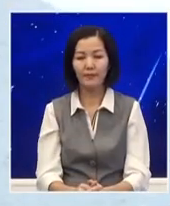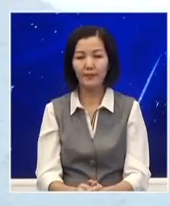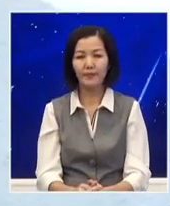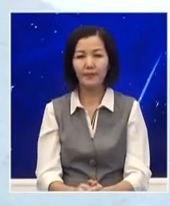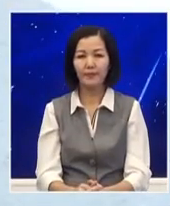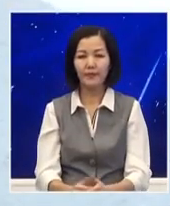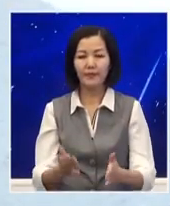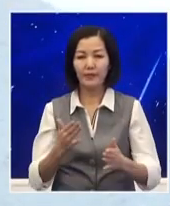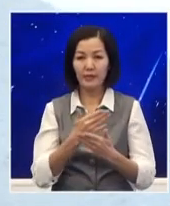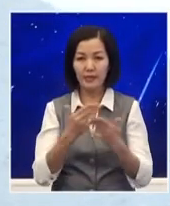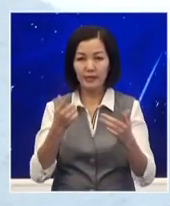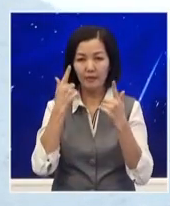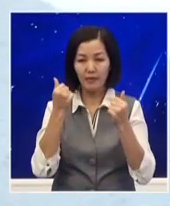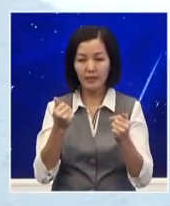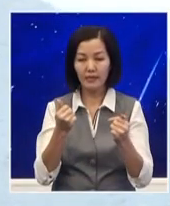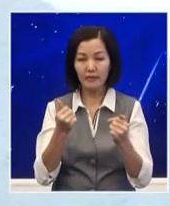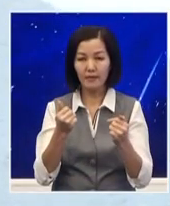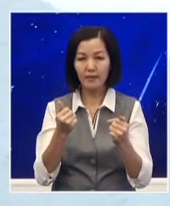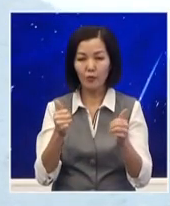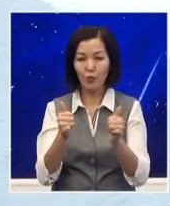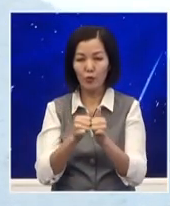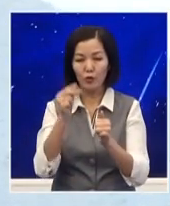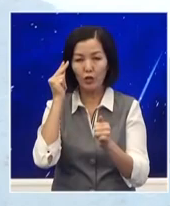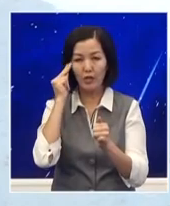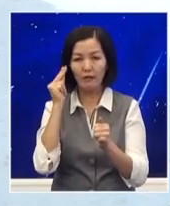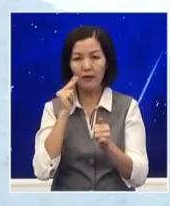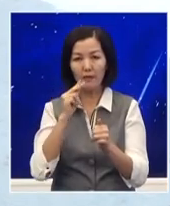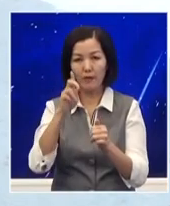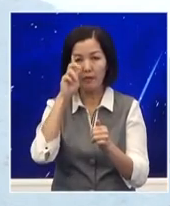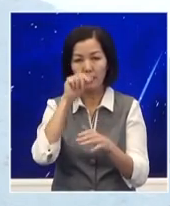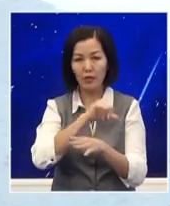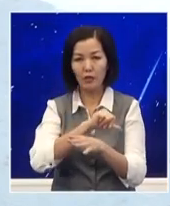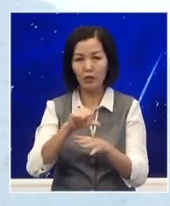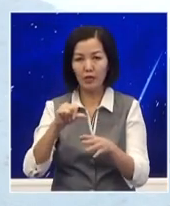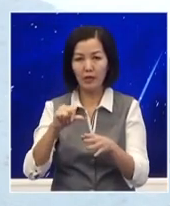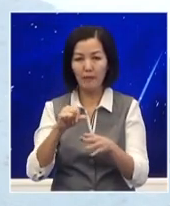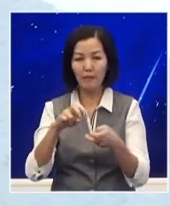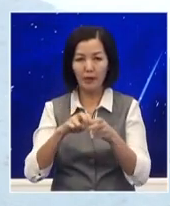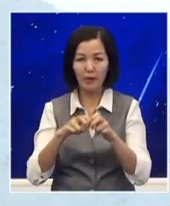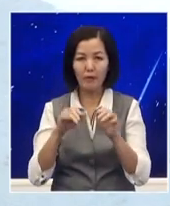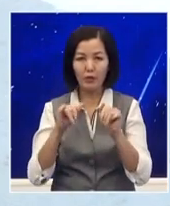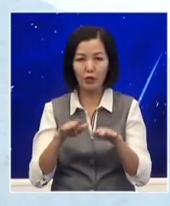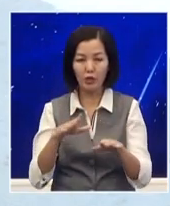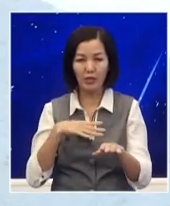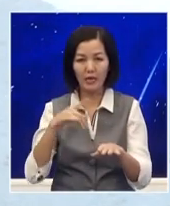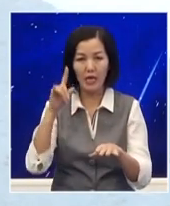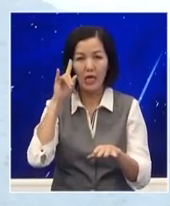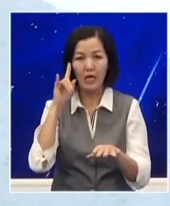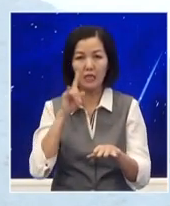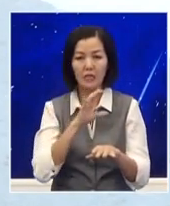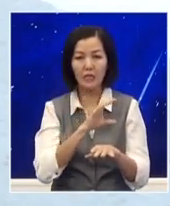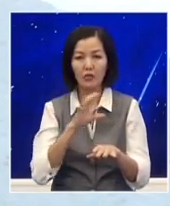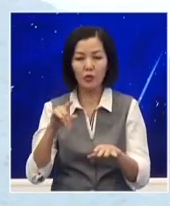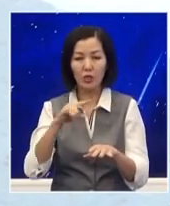Біз өздеріңіз білесіздер, көрші Қытай елімен шекара мәселесін бәрін шешіп тастадық. Қазақстан солтүстігінде